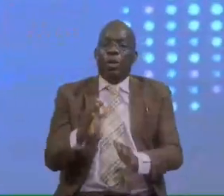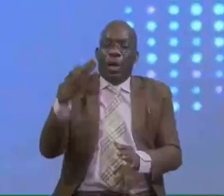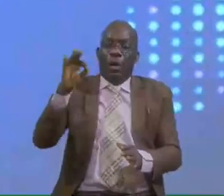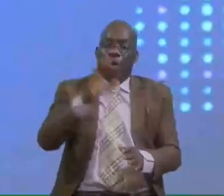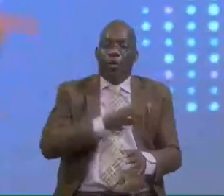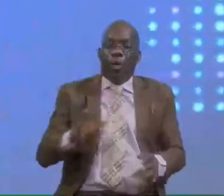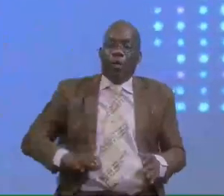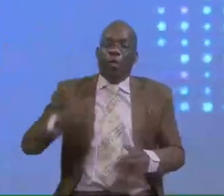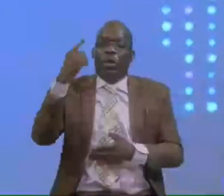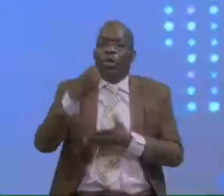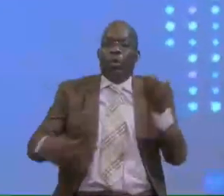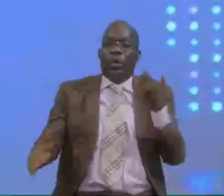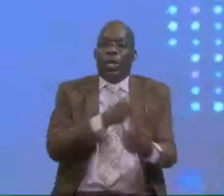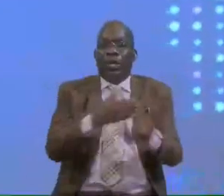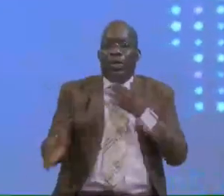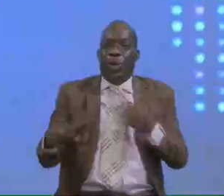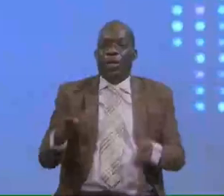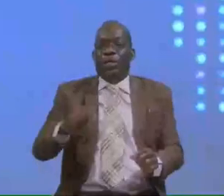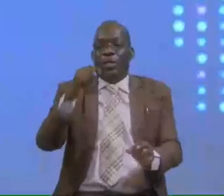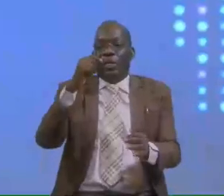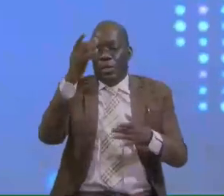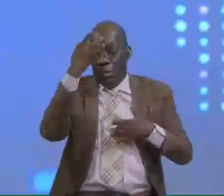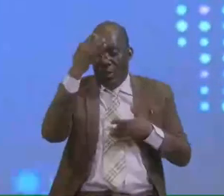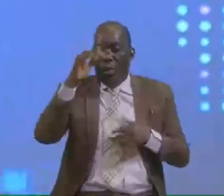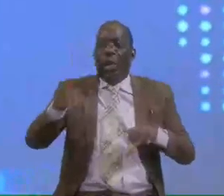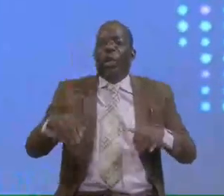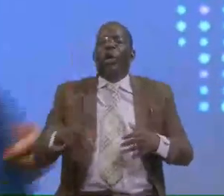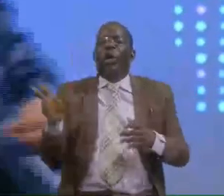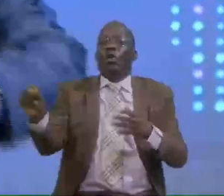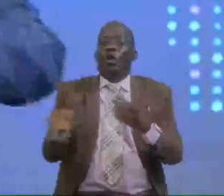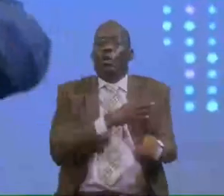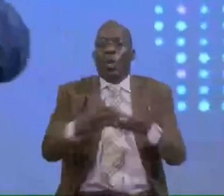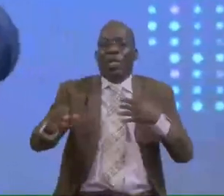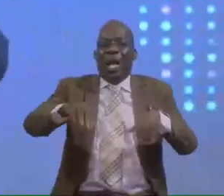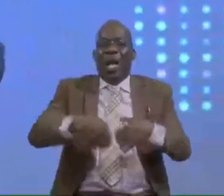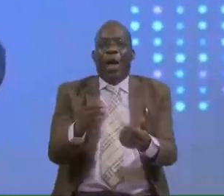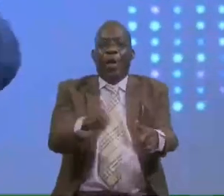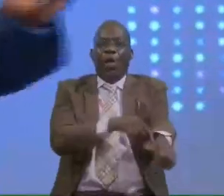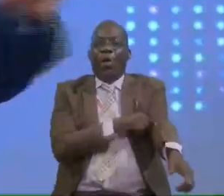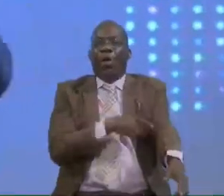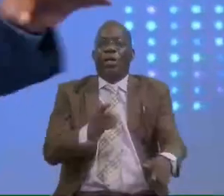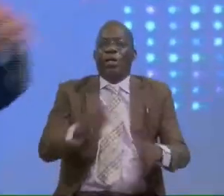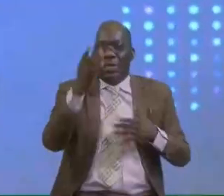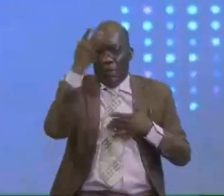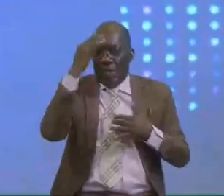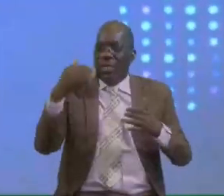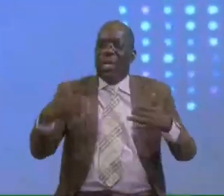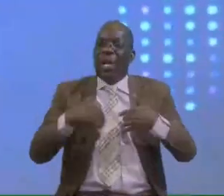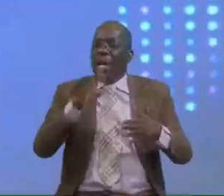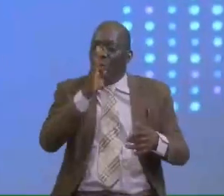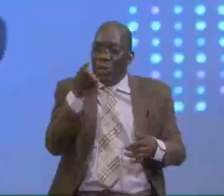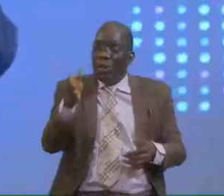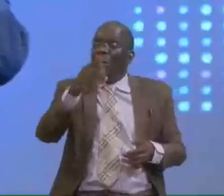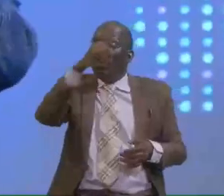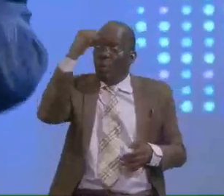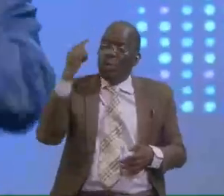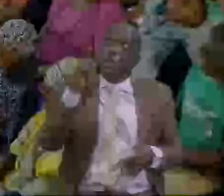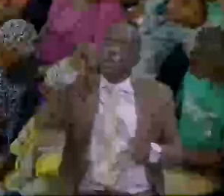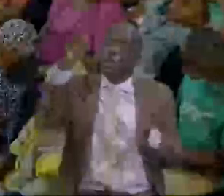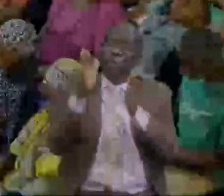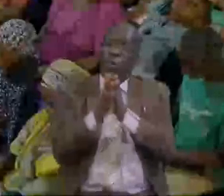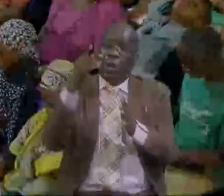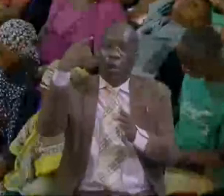Christ, tout ce, quelle que soit la maladie, quelle que soit la durée de la maladie, parce qu'il intercède pour les